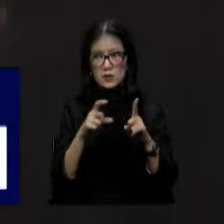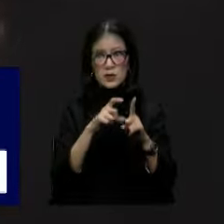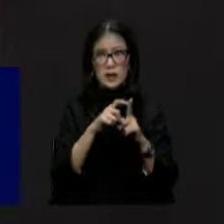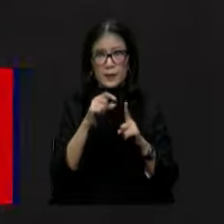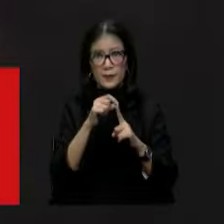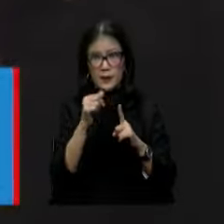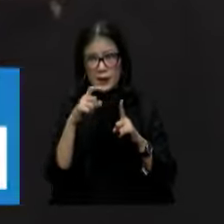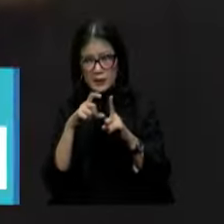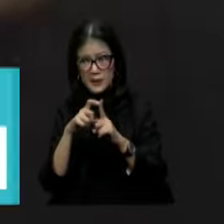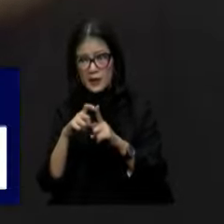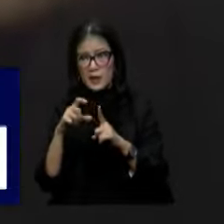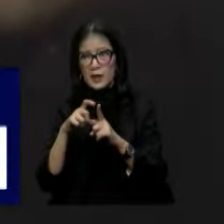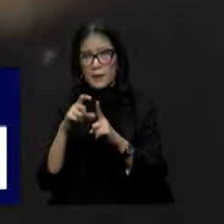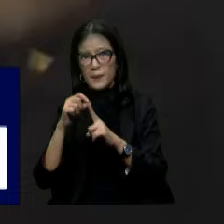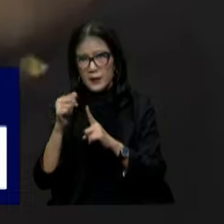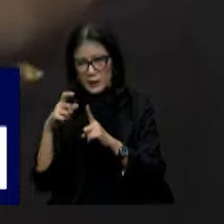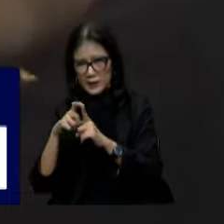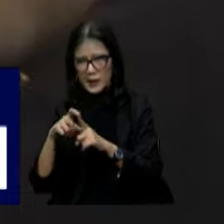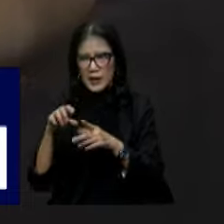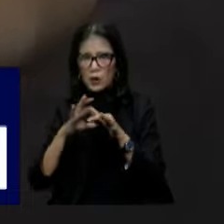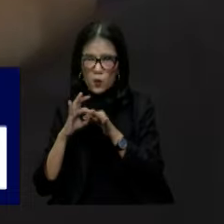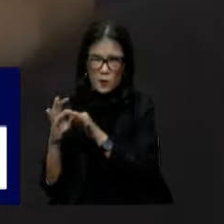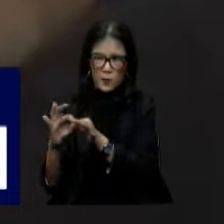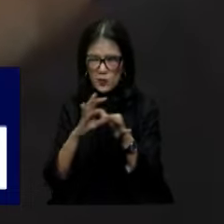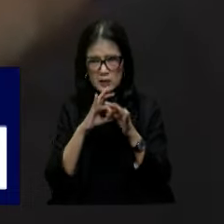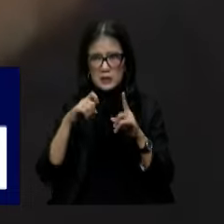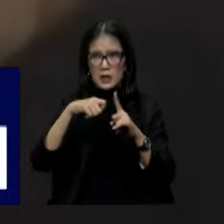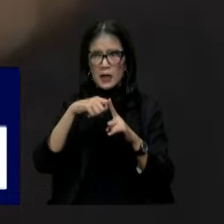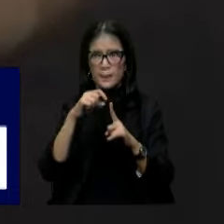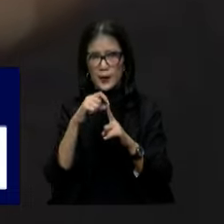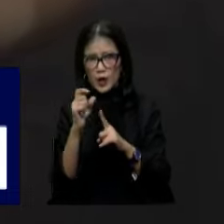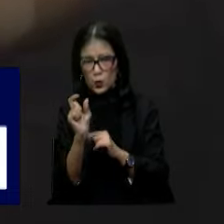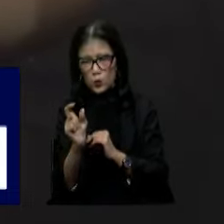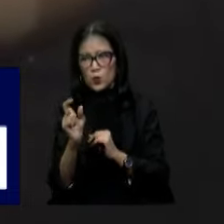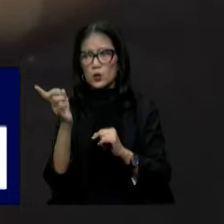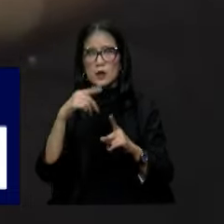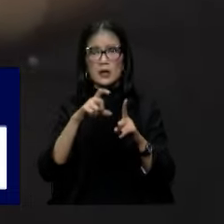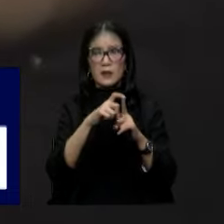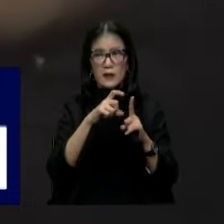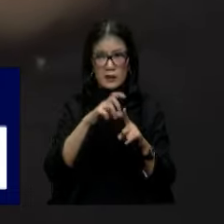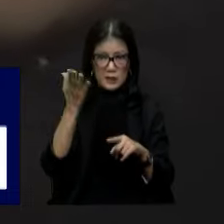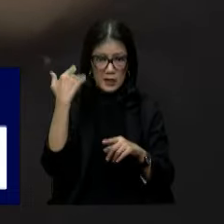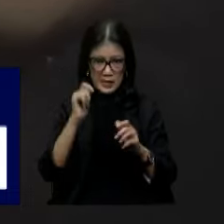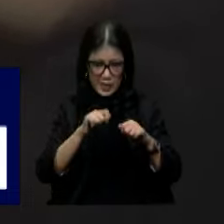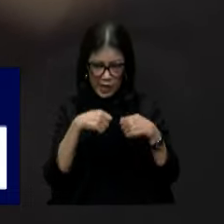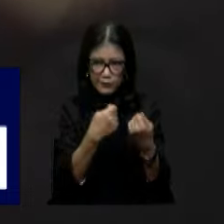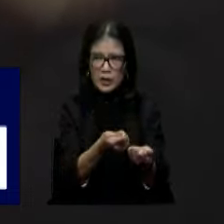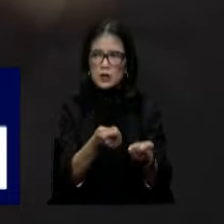yang pertama yang datang ke KPU Sumatera Barat, pasangan calon Mahyildi Ansyarullah dan Fasko Ruseimi yang